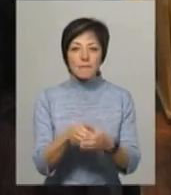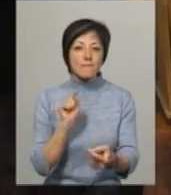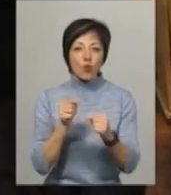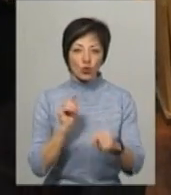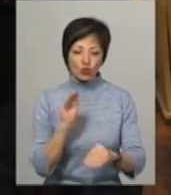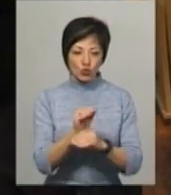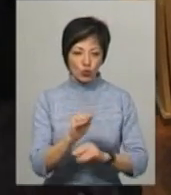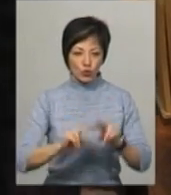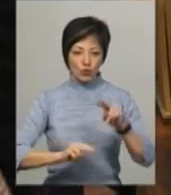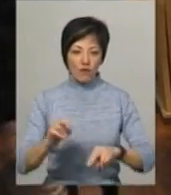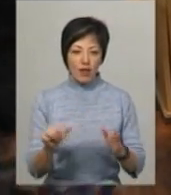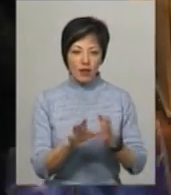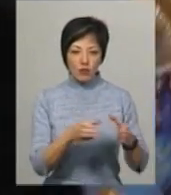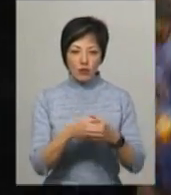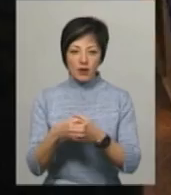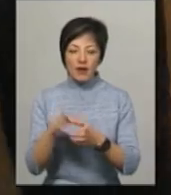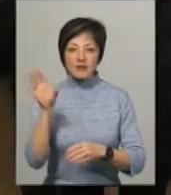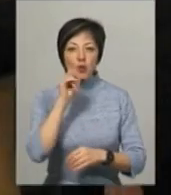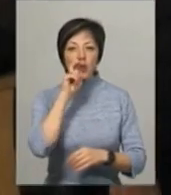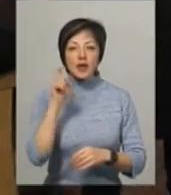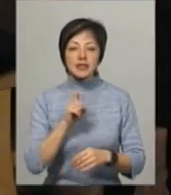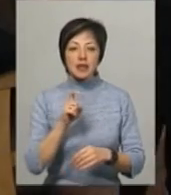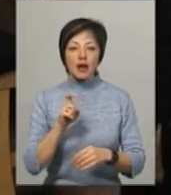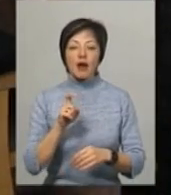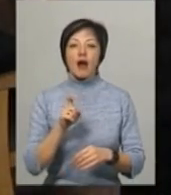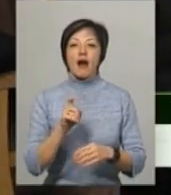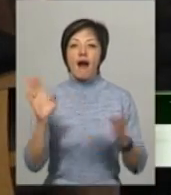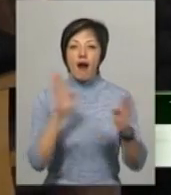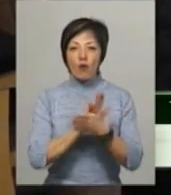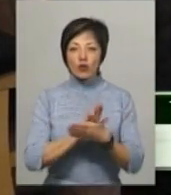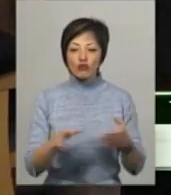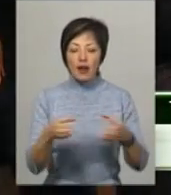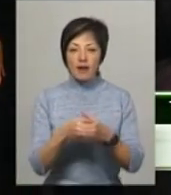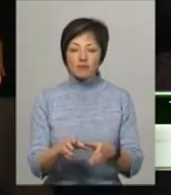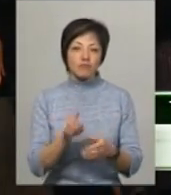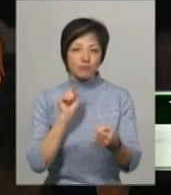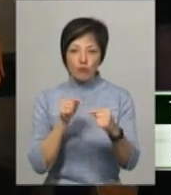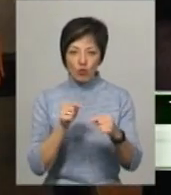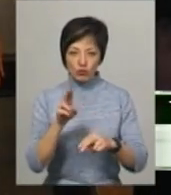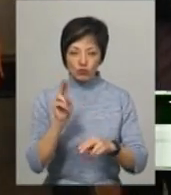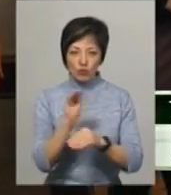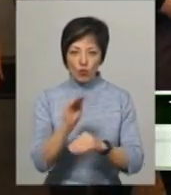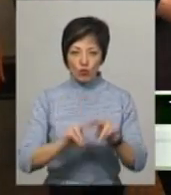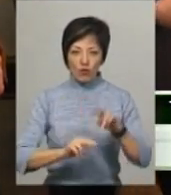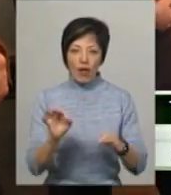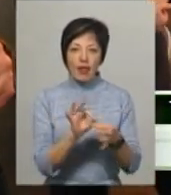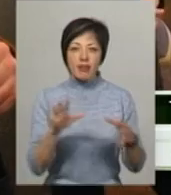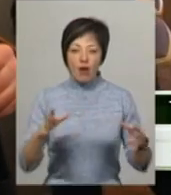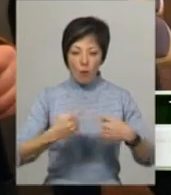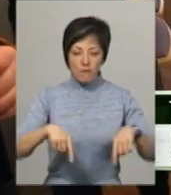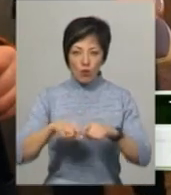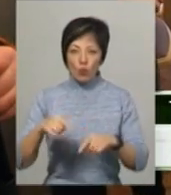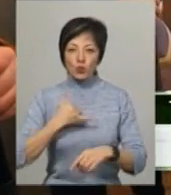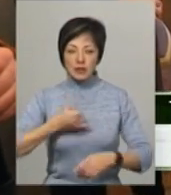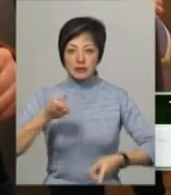добудови енергоблоків. Всеукраїнська екологічна ліга виступає проти добудови енергоблоків, і це пов'язано з тим, що у нас